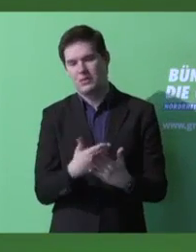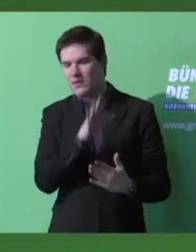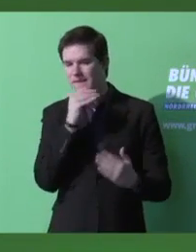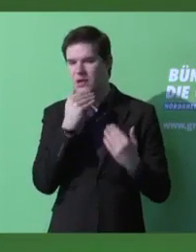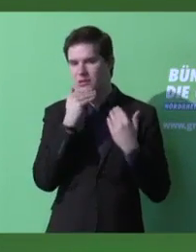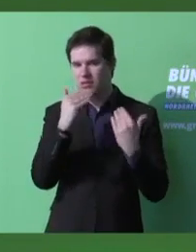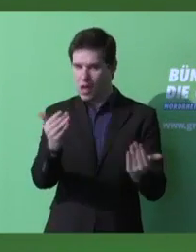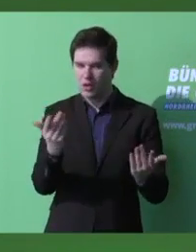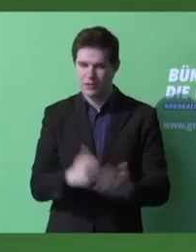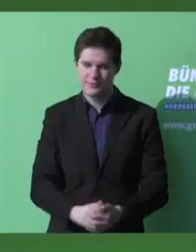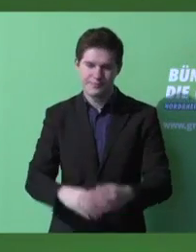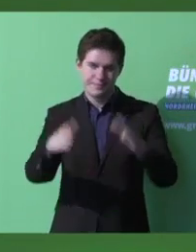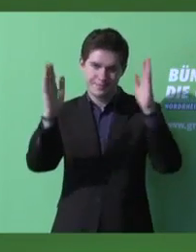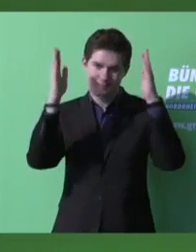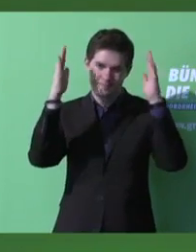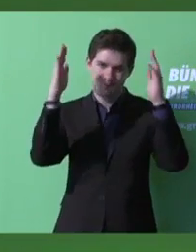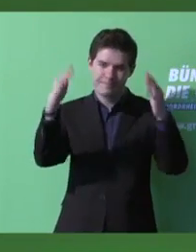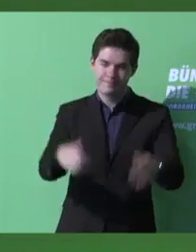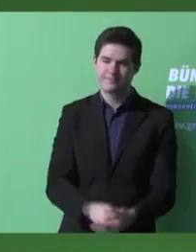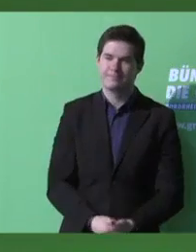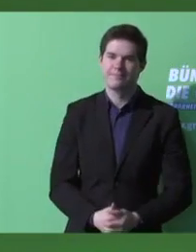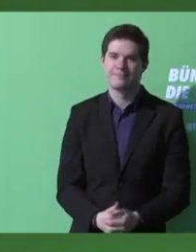Dank auch dafür.